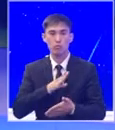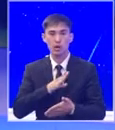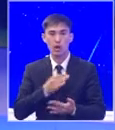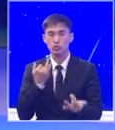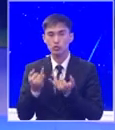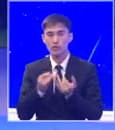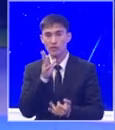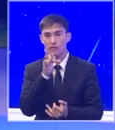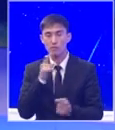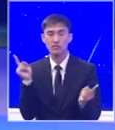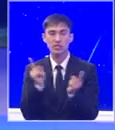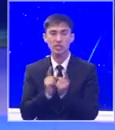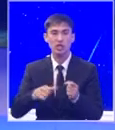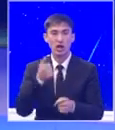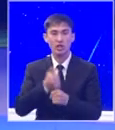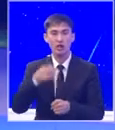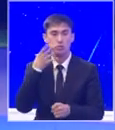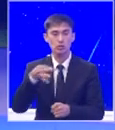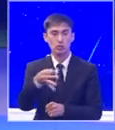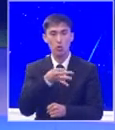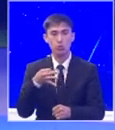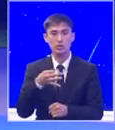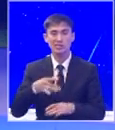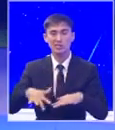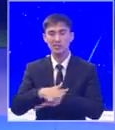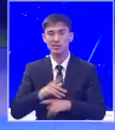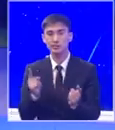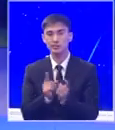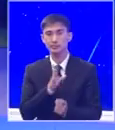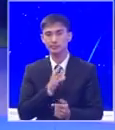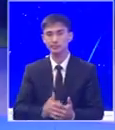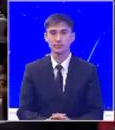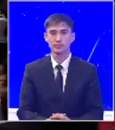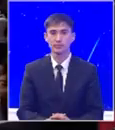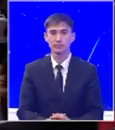предметами обсуждения во время встречи главы Алматинской области с населением.